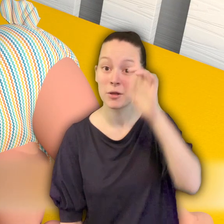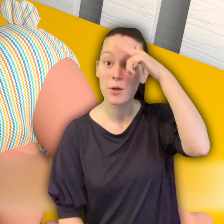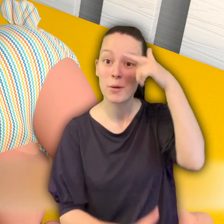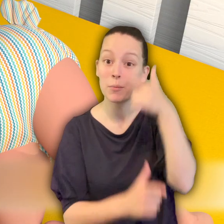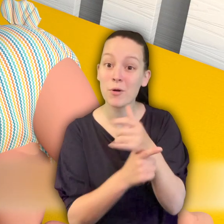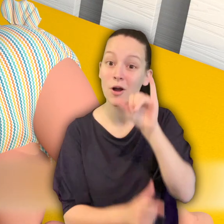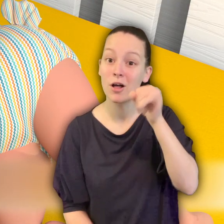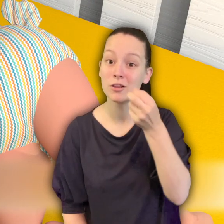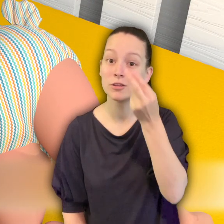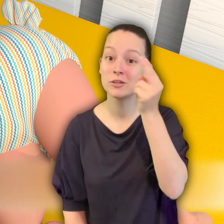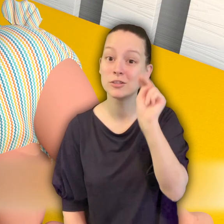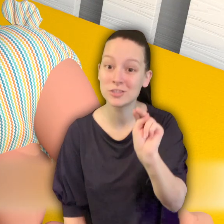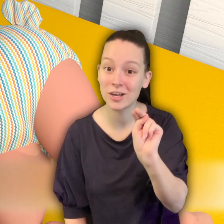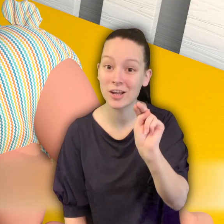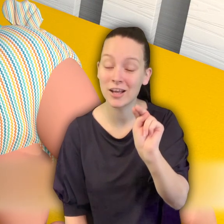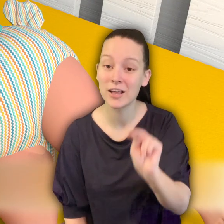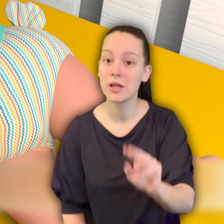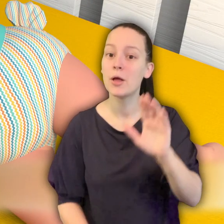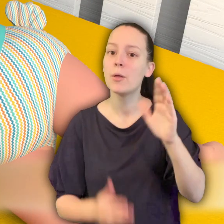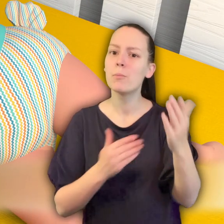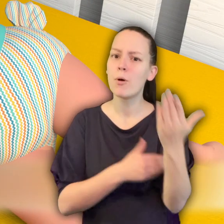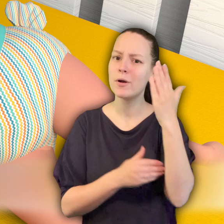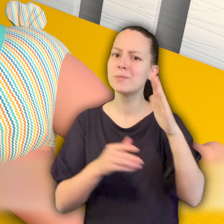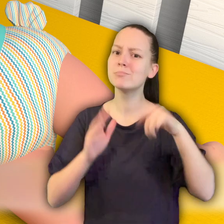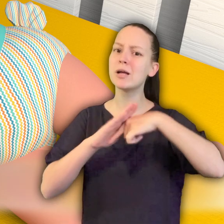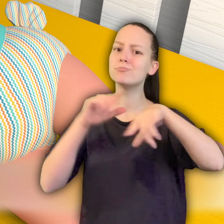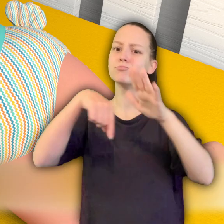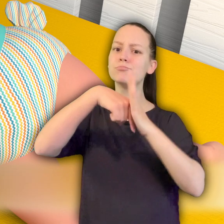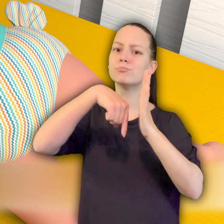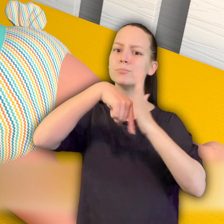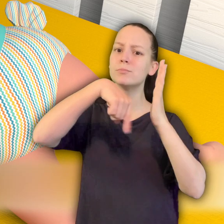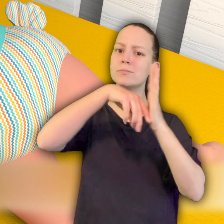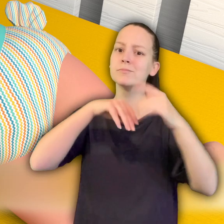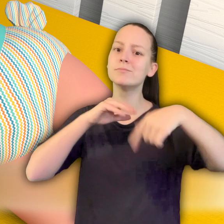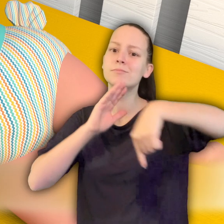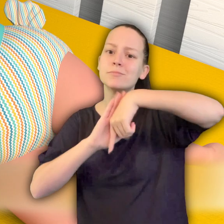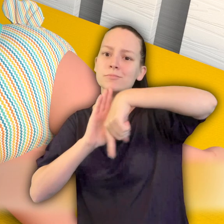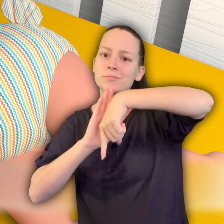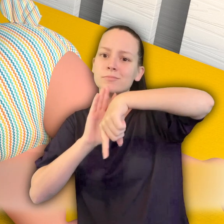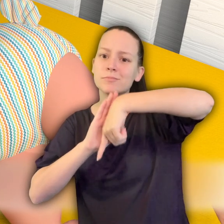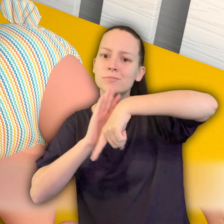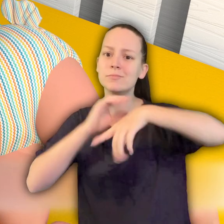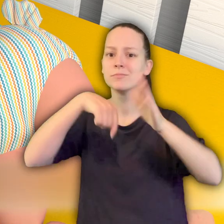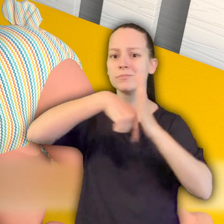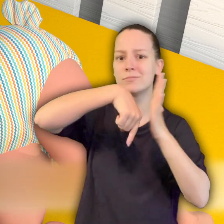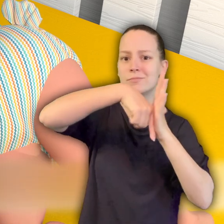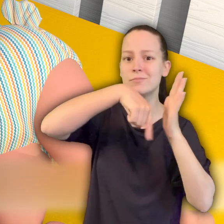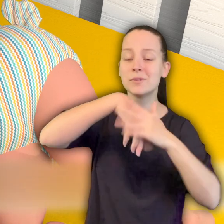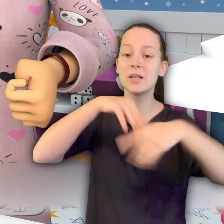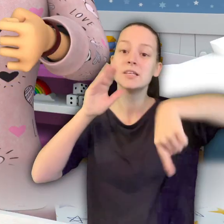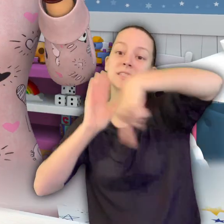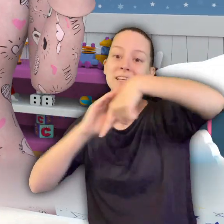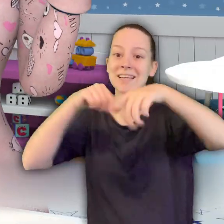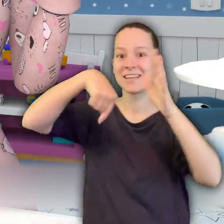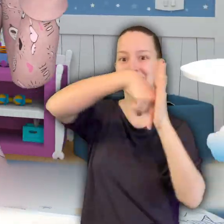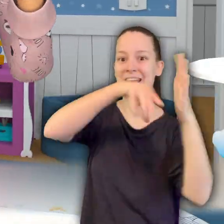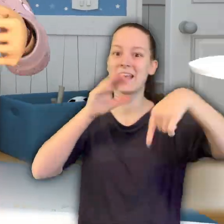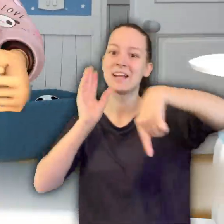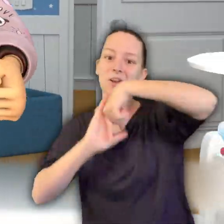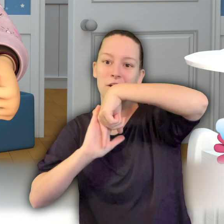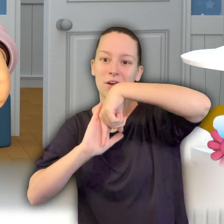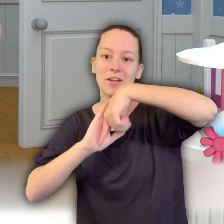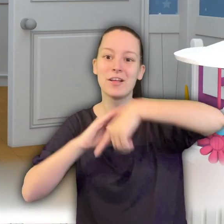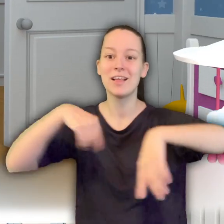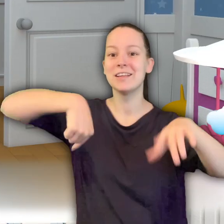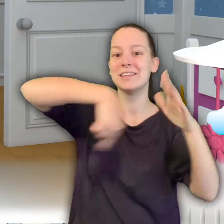BROTHER JOHN MORNING BELLS ARE RINGING MORNING BELLS ARE RINGING DING DANG